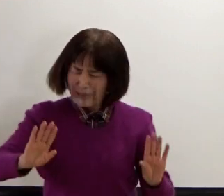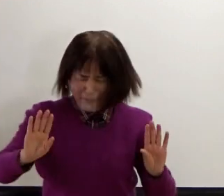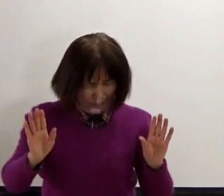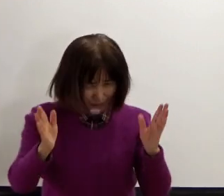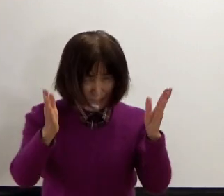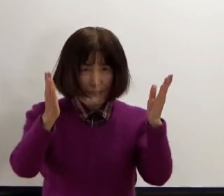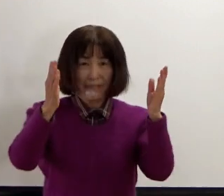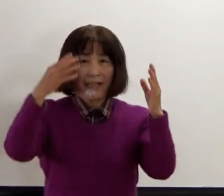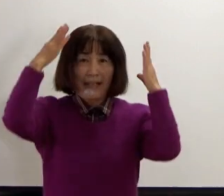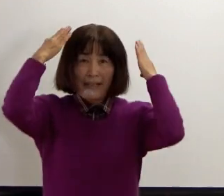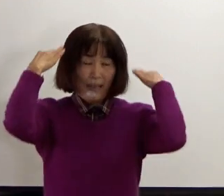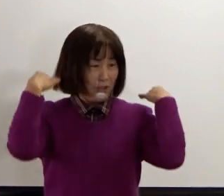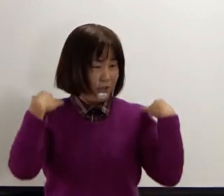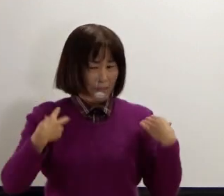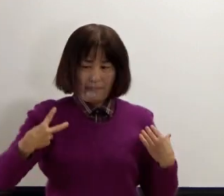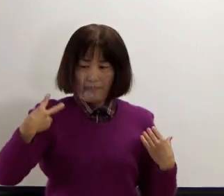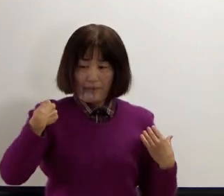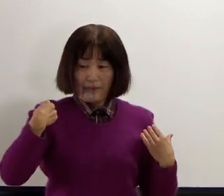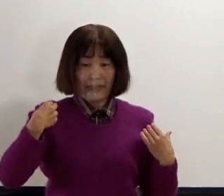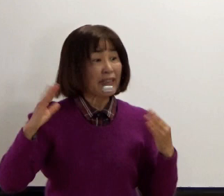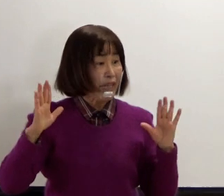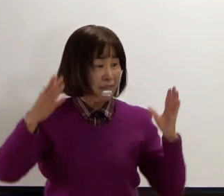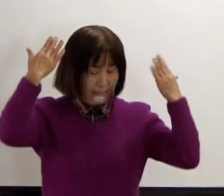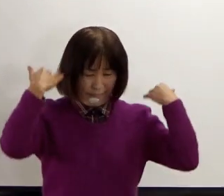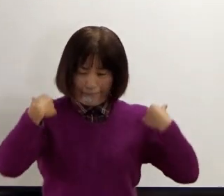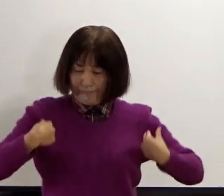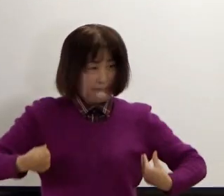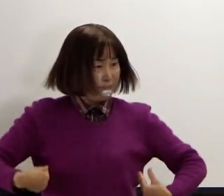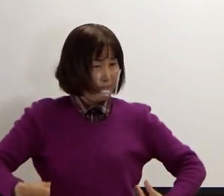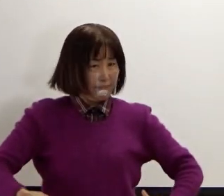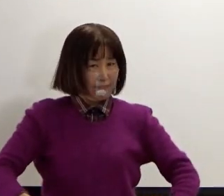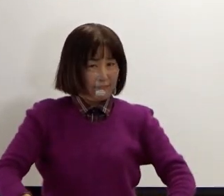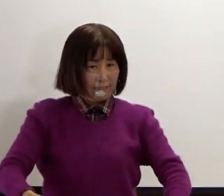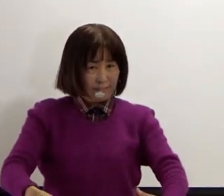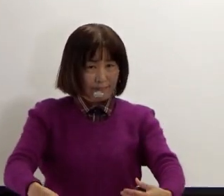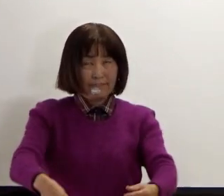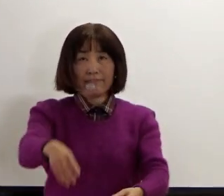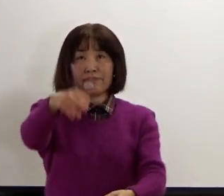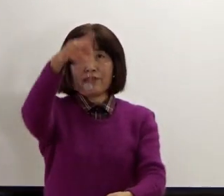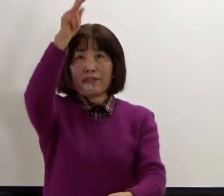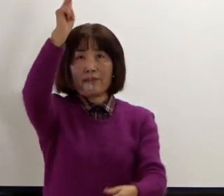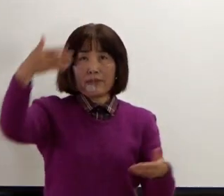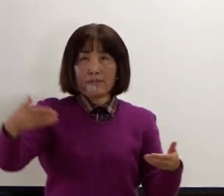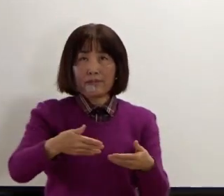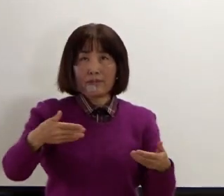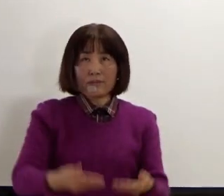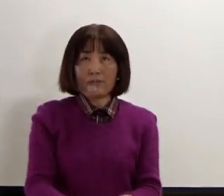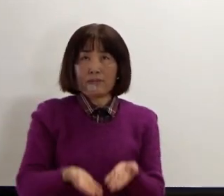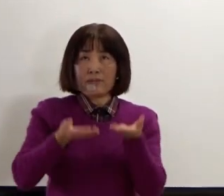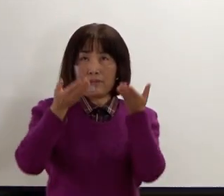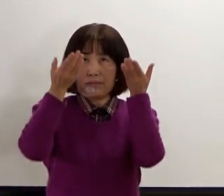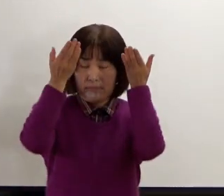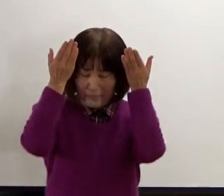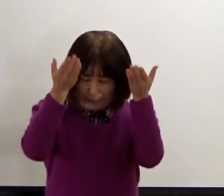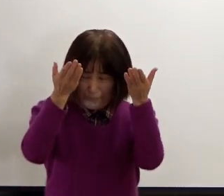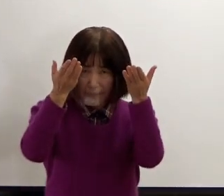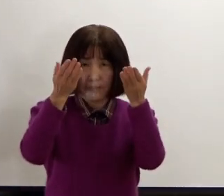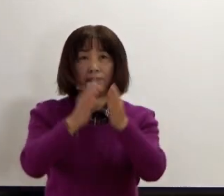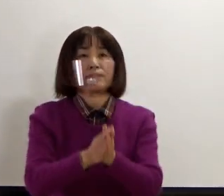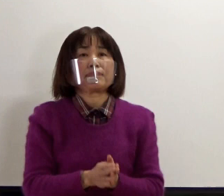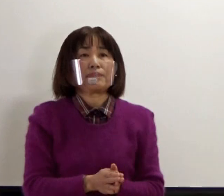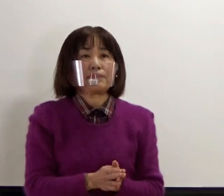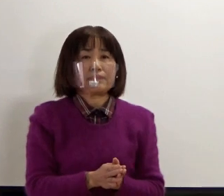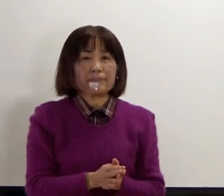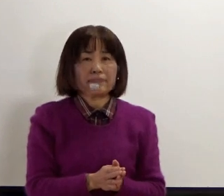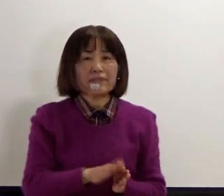するわけですけれども、このヨハネに関してはこの生まれてくる子供に関しては生まれる前からそうじゃなきゃいけない。だからエ